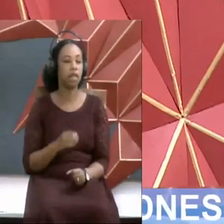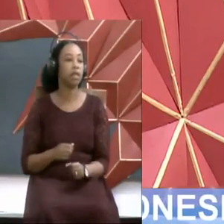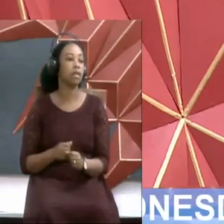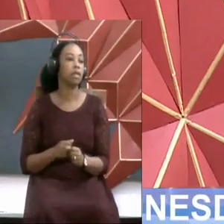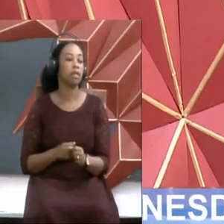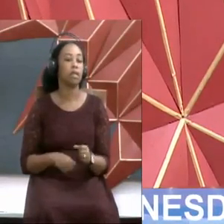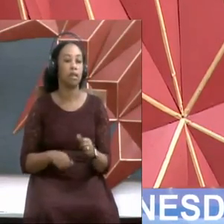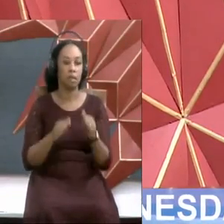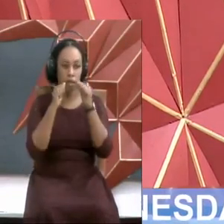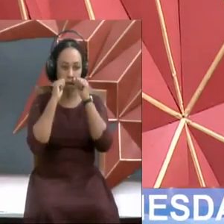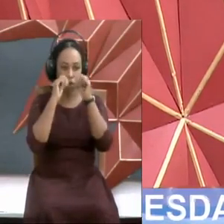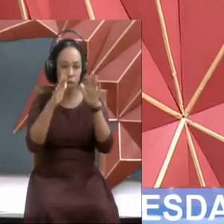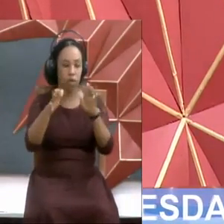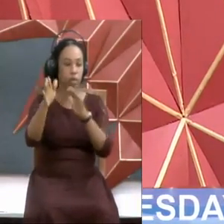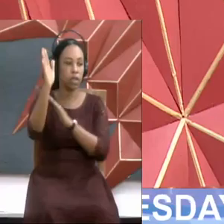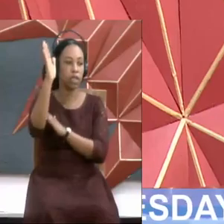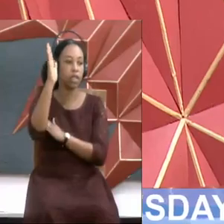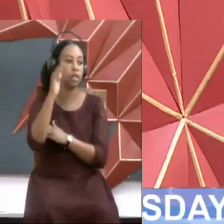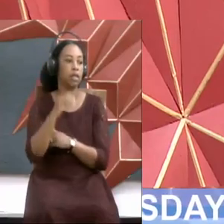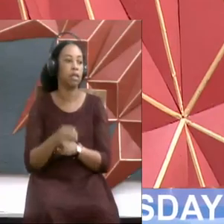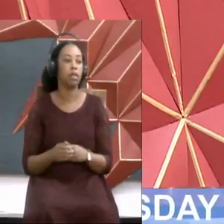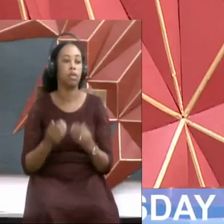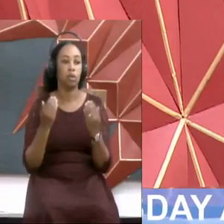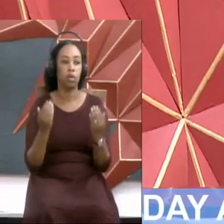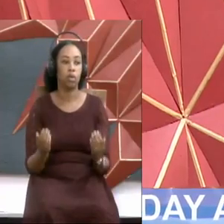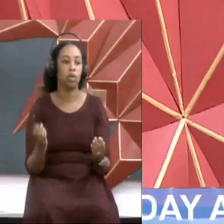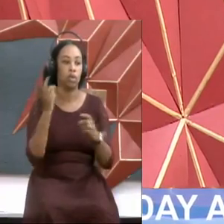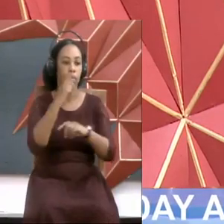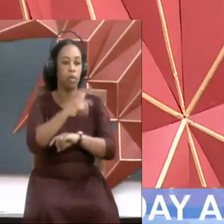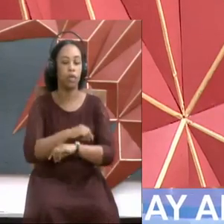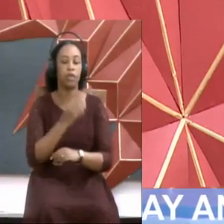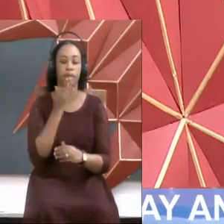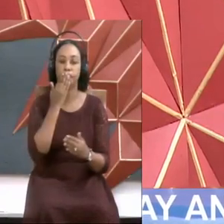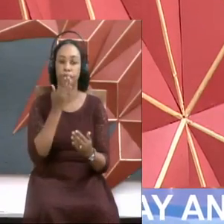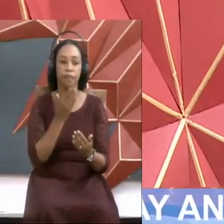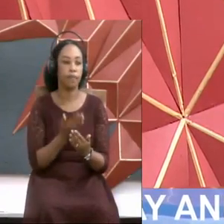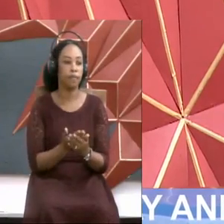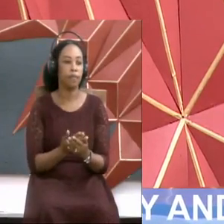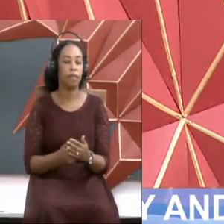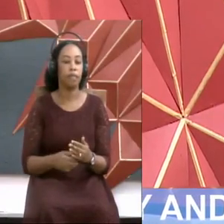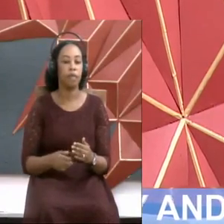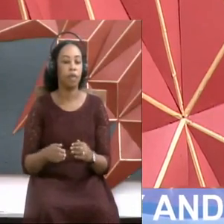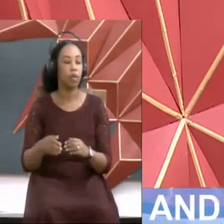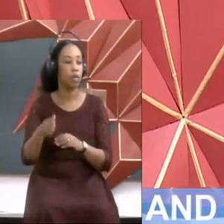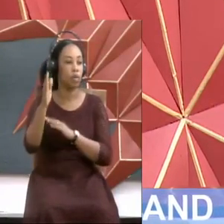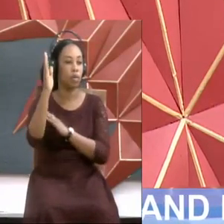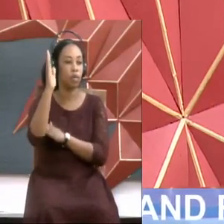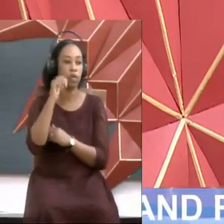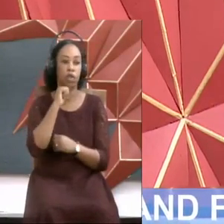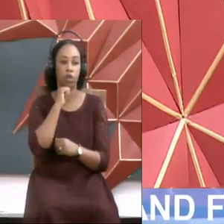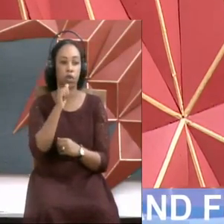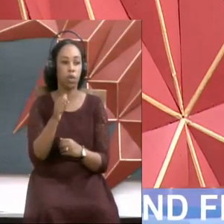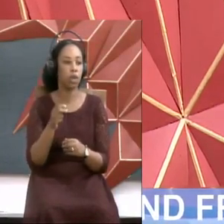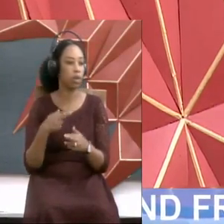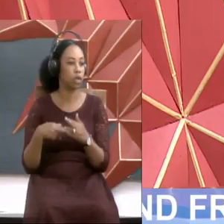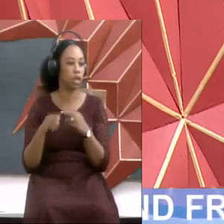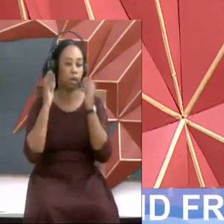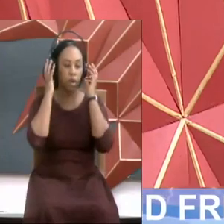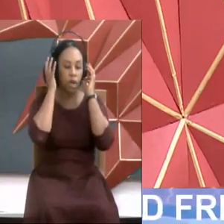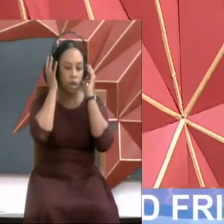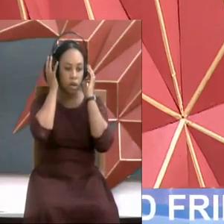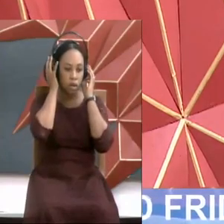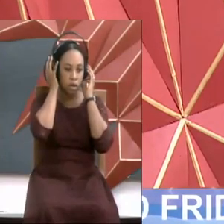jamais. Que Dieu vous bénisse dans le nom de notre Seigneur Jésus-Christ. Aujourd'hui, c'est une belle journée, une journée qui ne reviendra